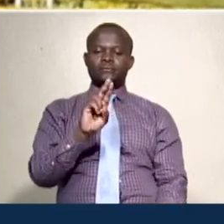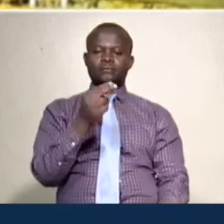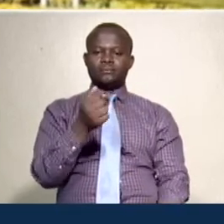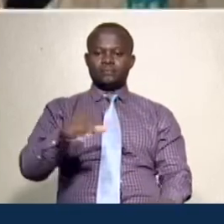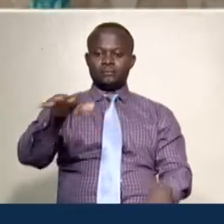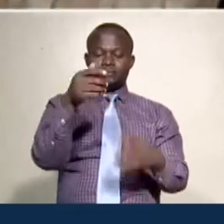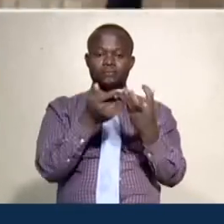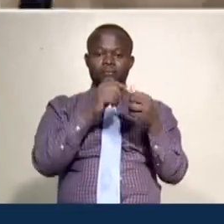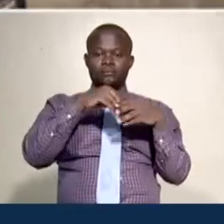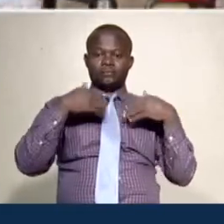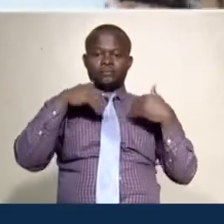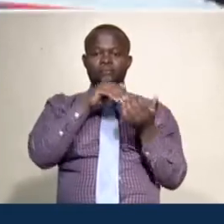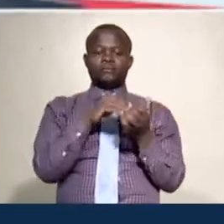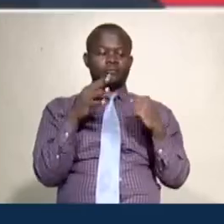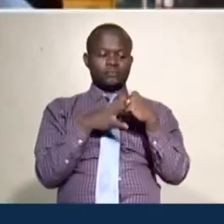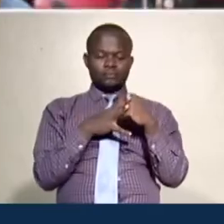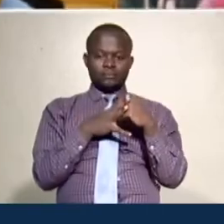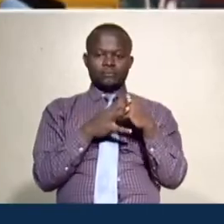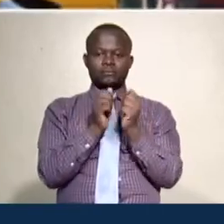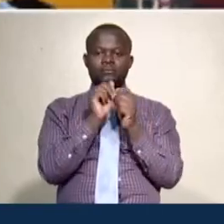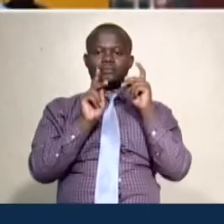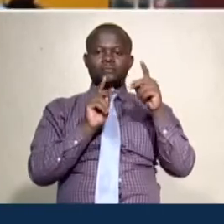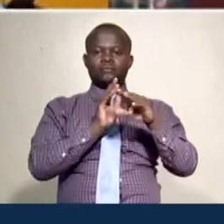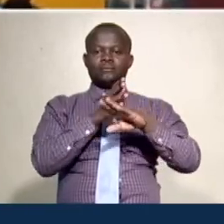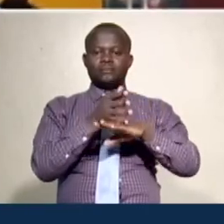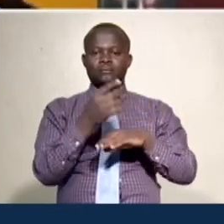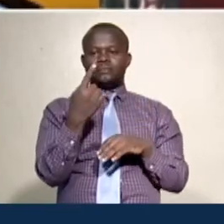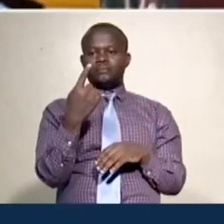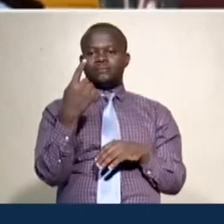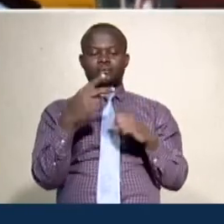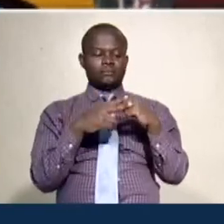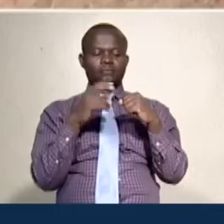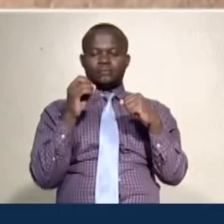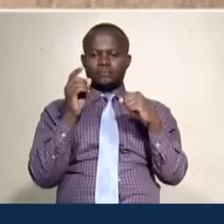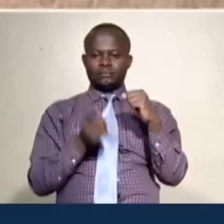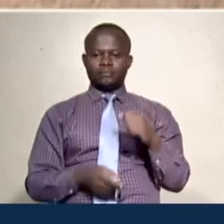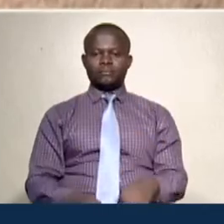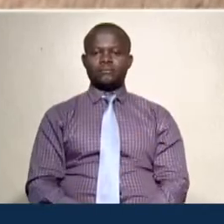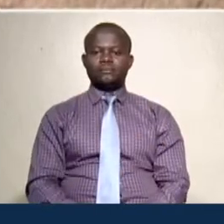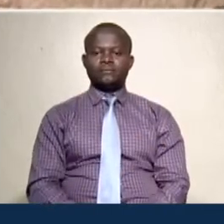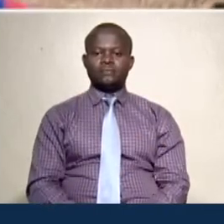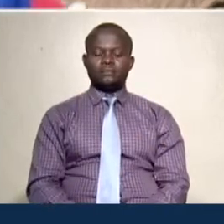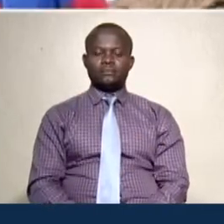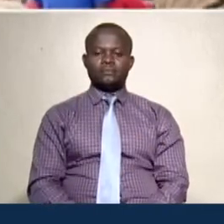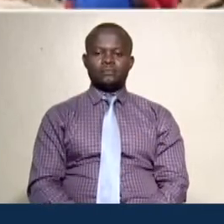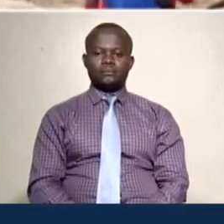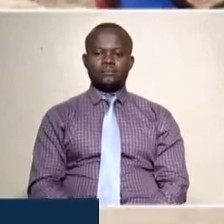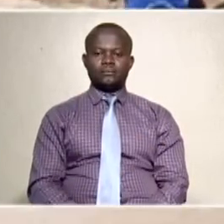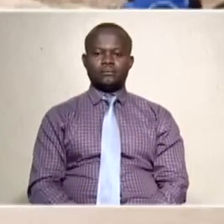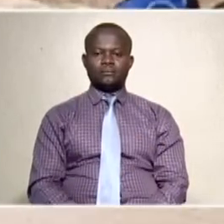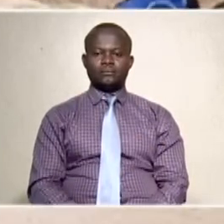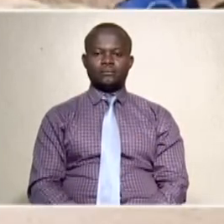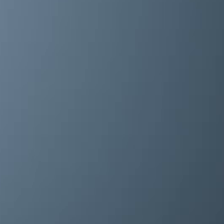zone ibarurirwamo ibigo nderabuzima 9 n'abaturage basaga 170,000. Jean Marie Vianney Shimimana mu karere ka